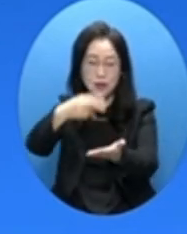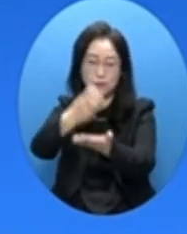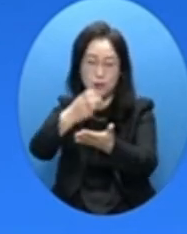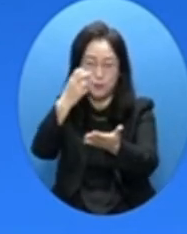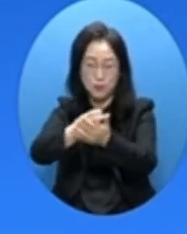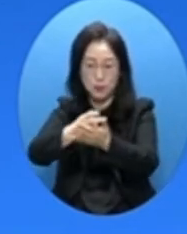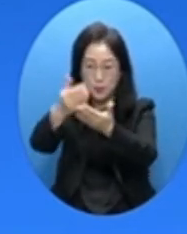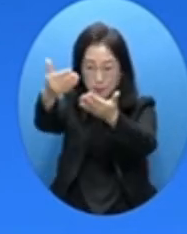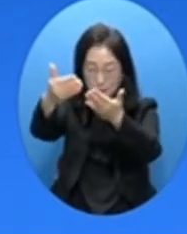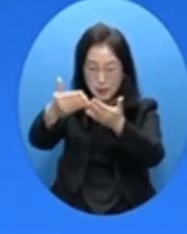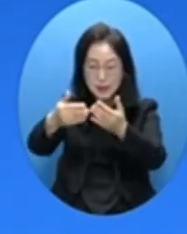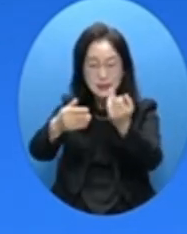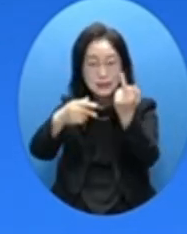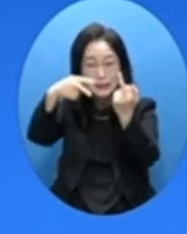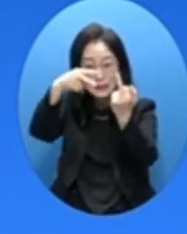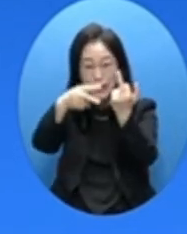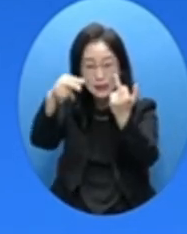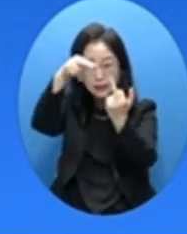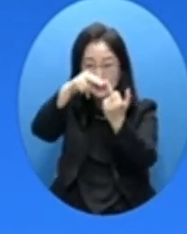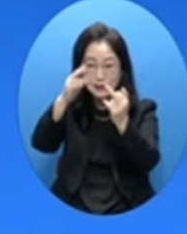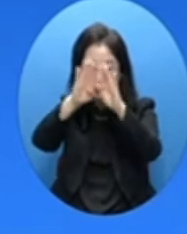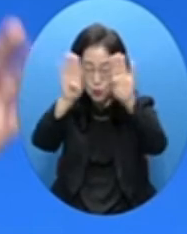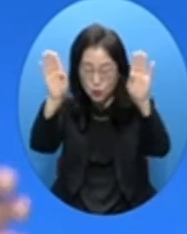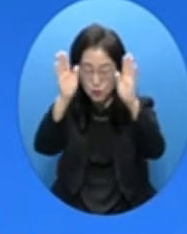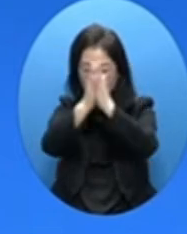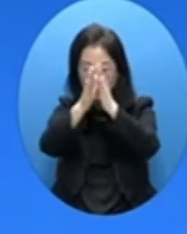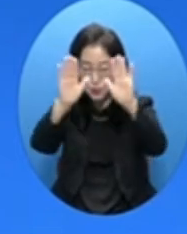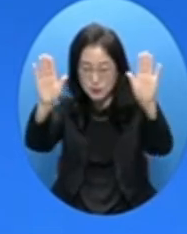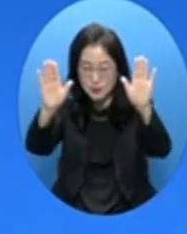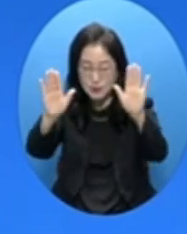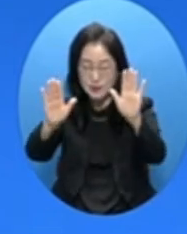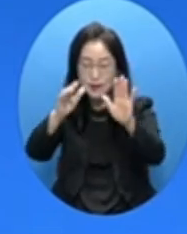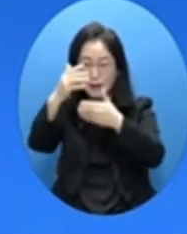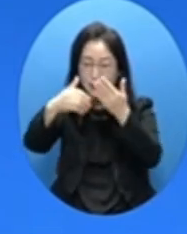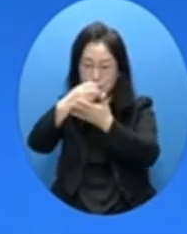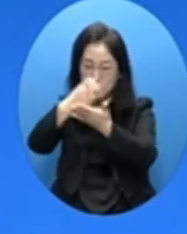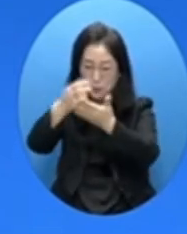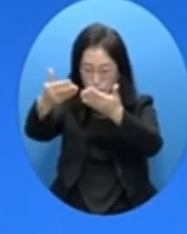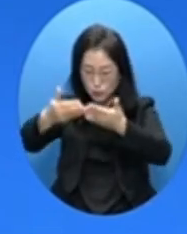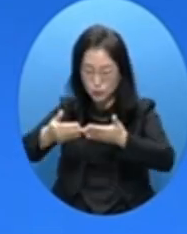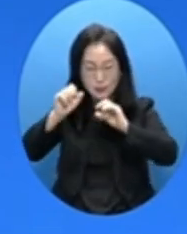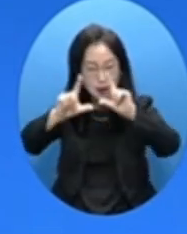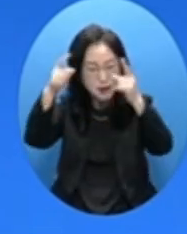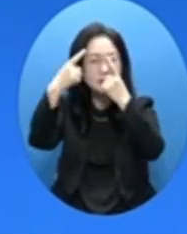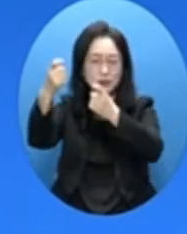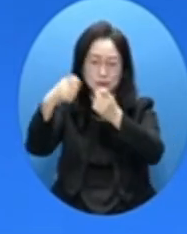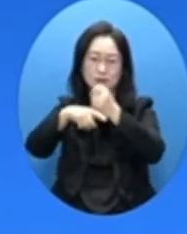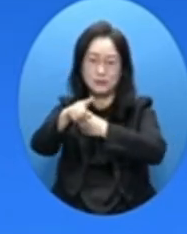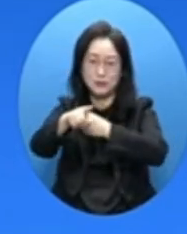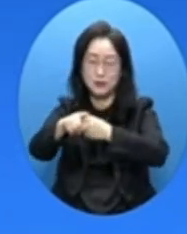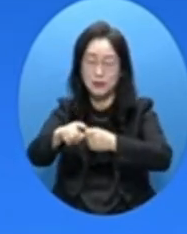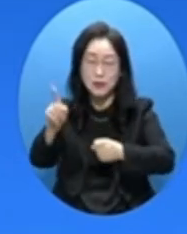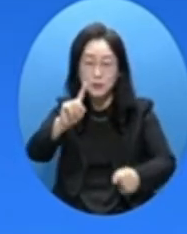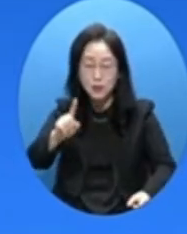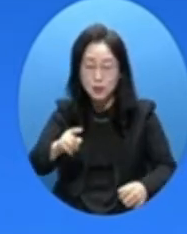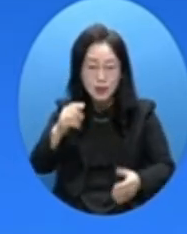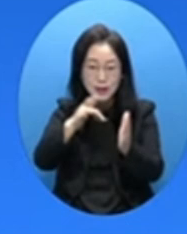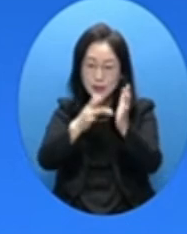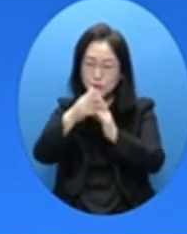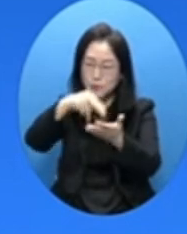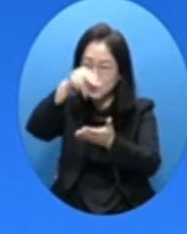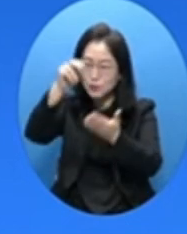지켰습니다 예수님께서 승천하시고 나서 열흘 만에 오순절 날 성령이 임하신 것입니다